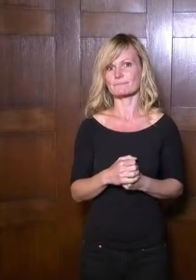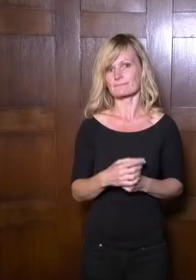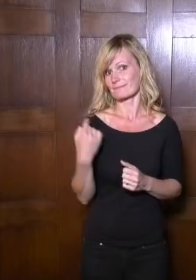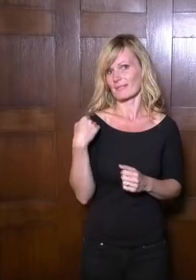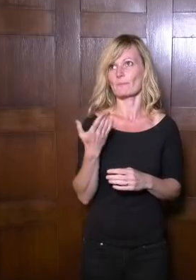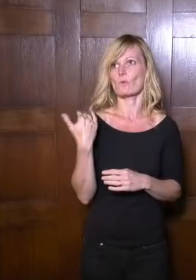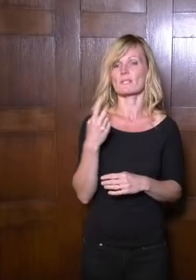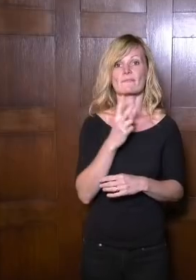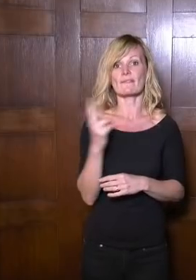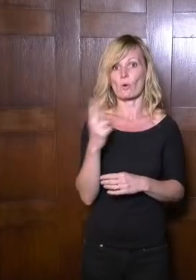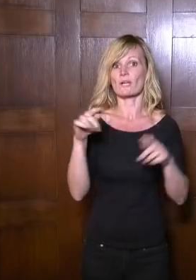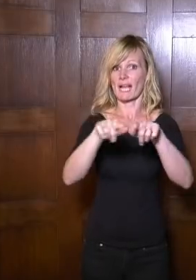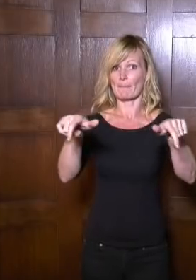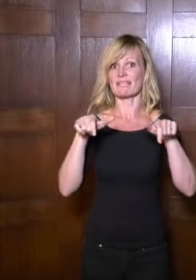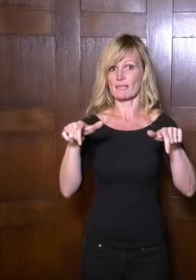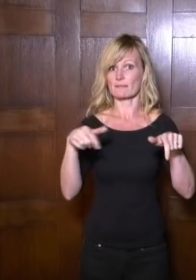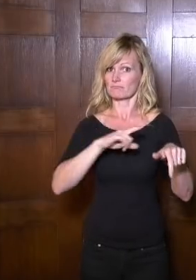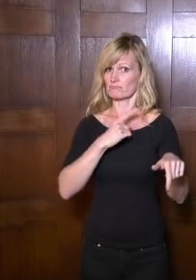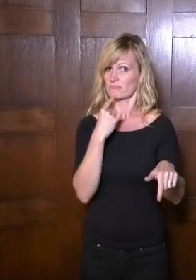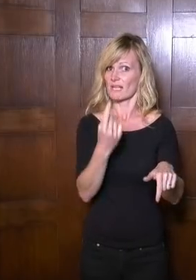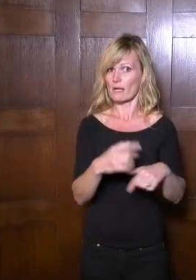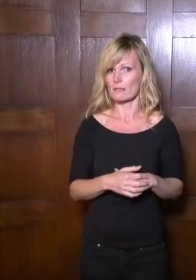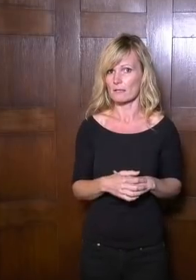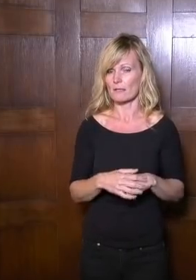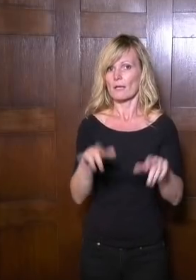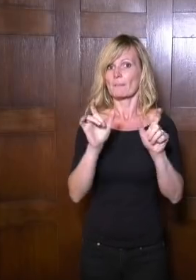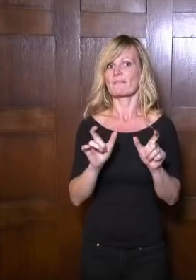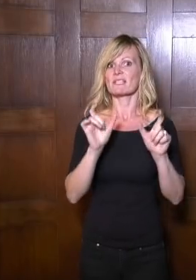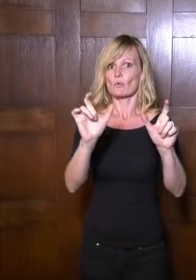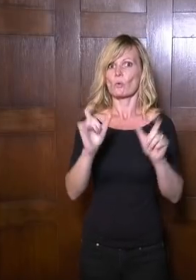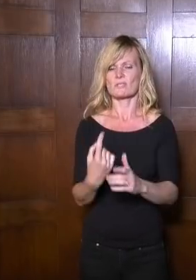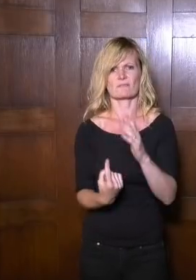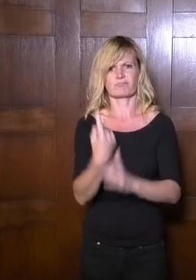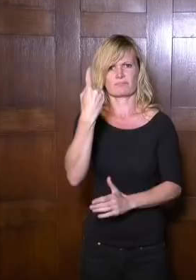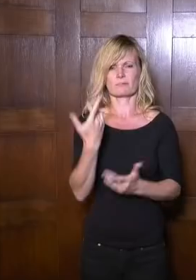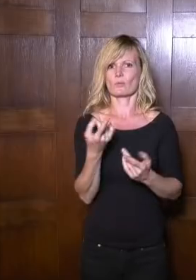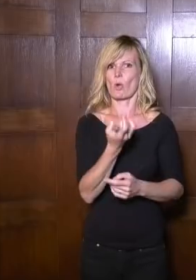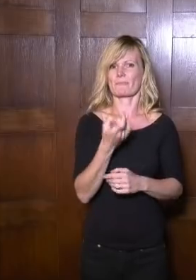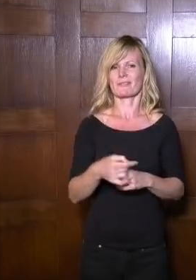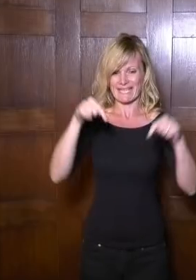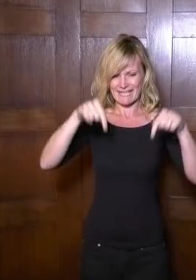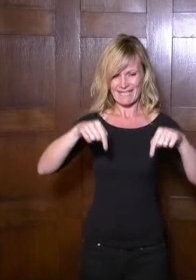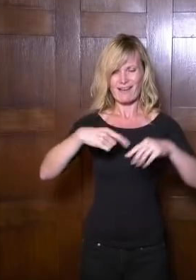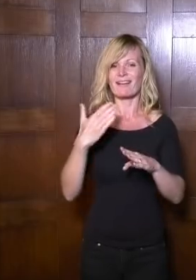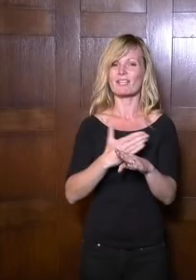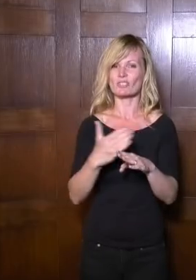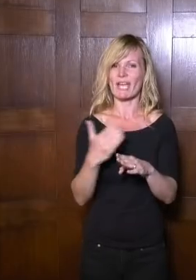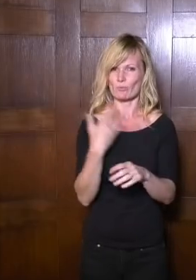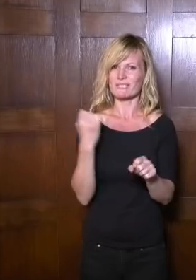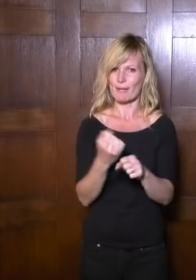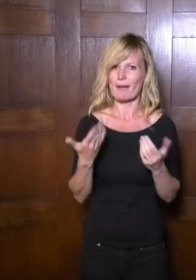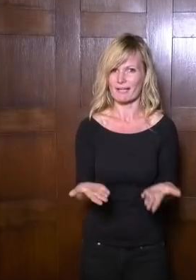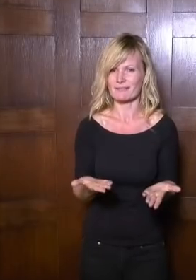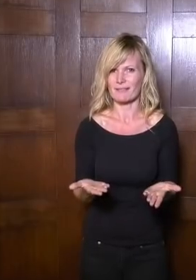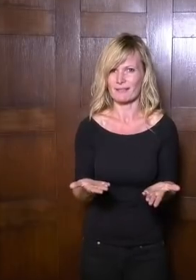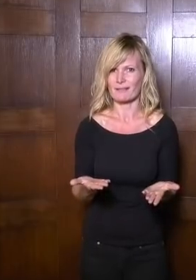gerade vor 2 Wochen hier im Kabinett auch gesagt, da kommt dann natürlich auch so ein Präventionsparadox. Wir haben diese Entscheidungen hier getroffen Und sie haben